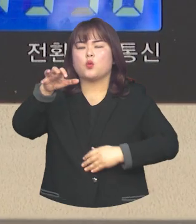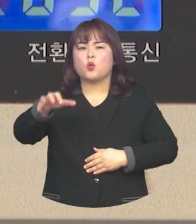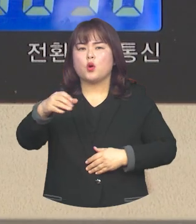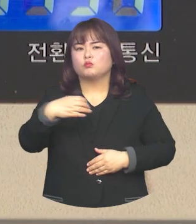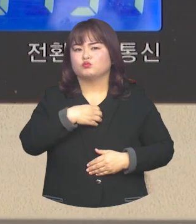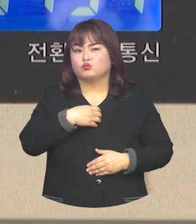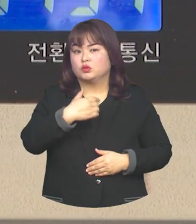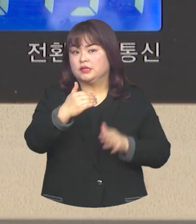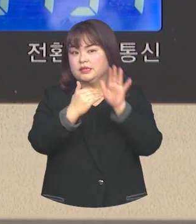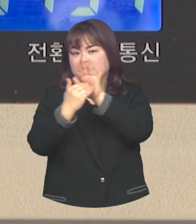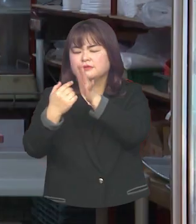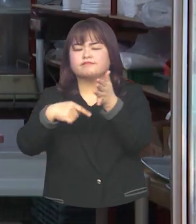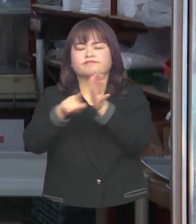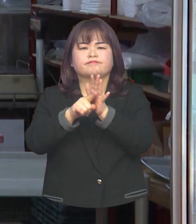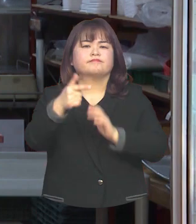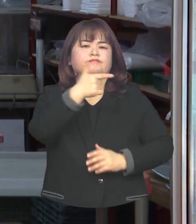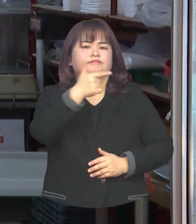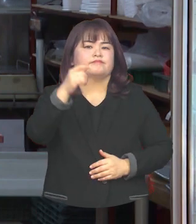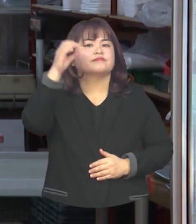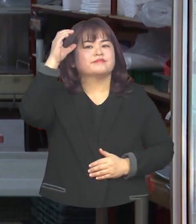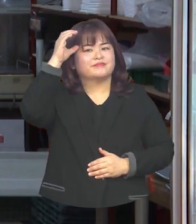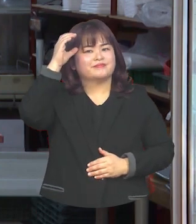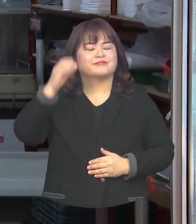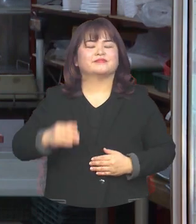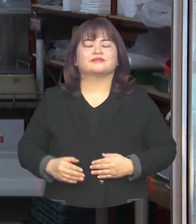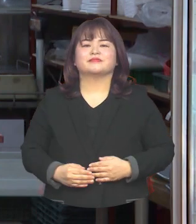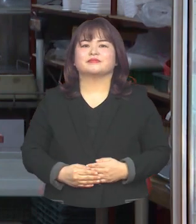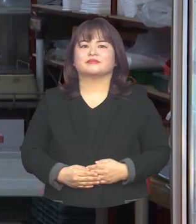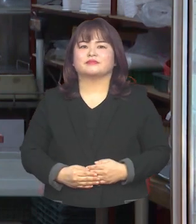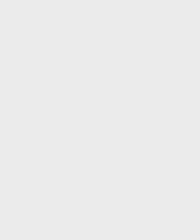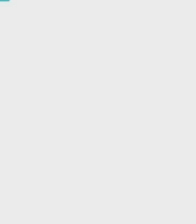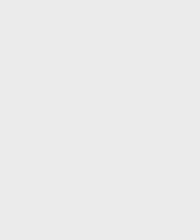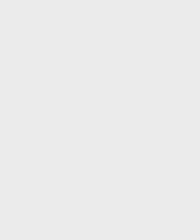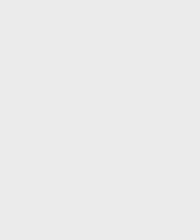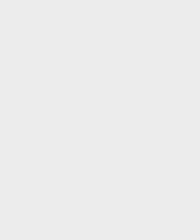안전사고 예방에 큰 도움이 될 것으로 기대합니다.